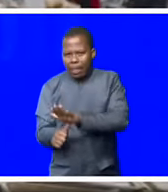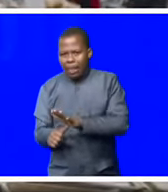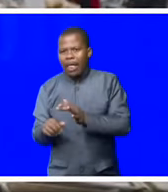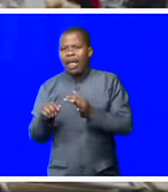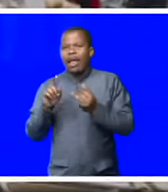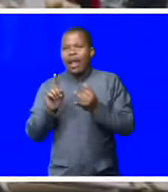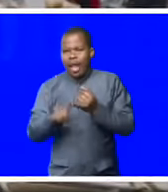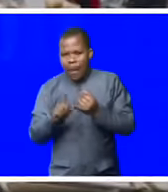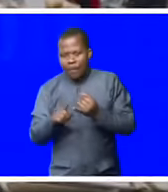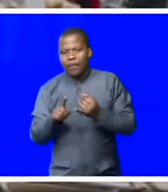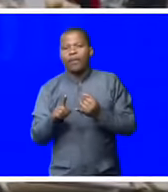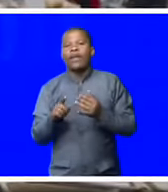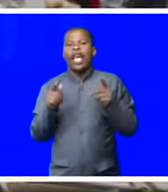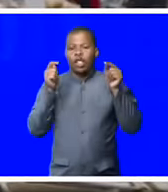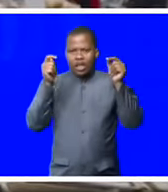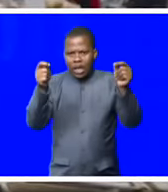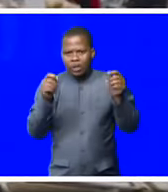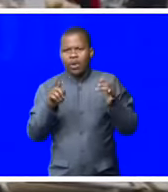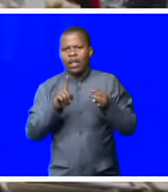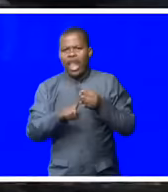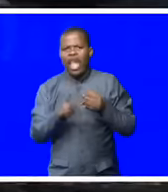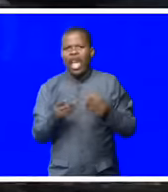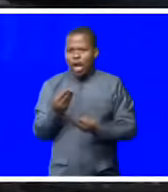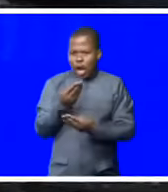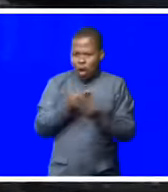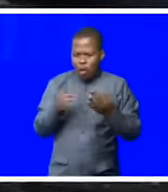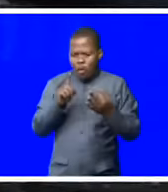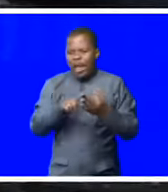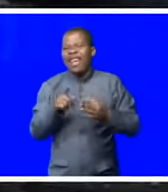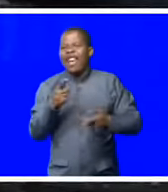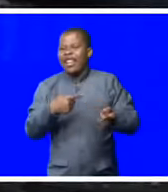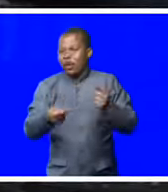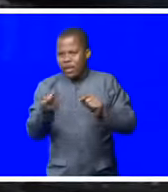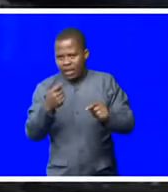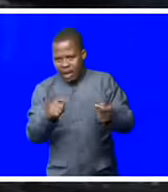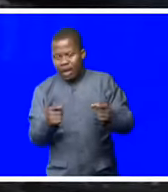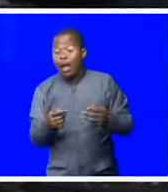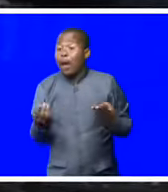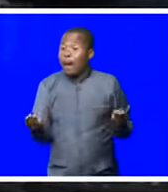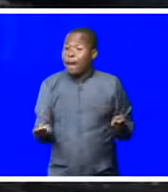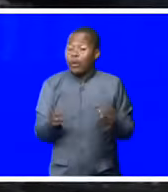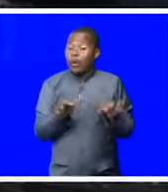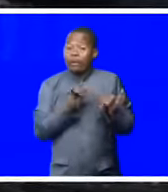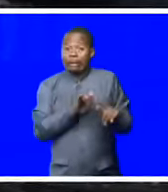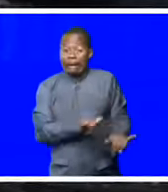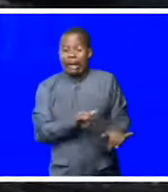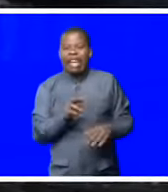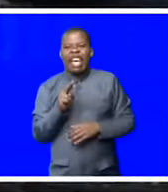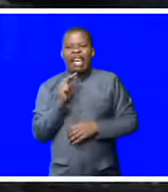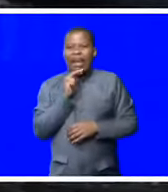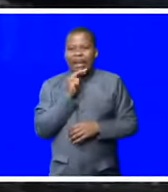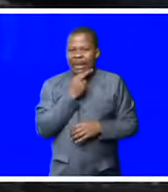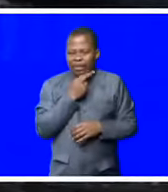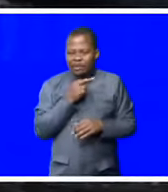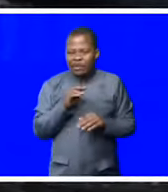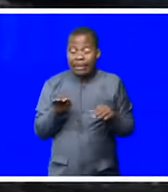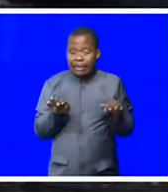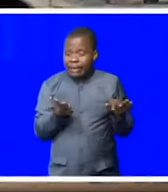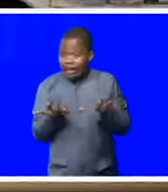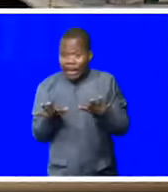netekuthengiselana. Sive lesiphila khona e-event lase-Russia sesicalile kuva imithelela